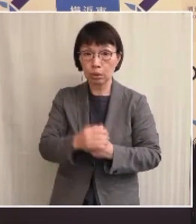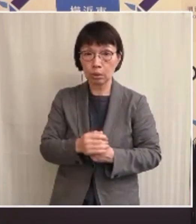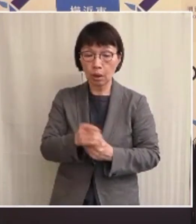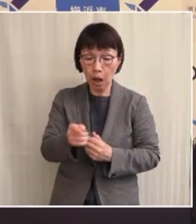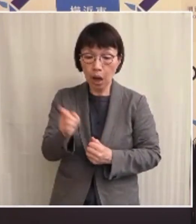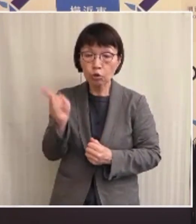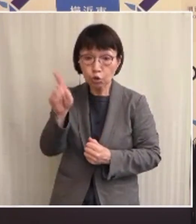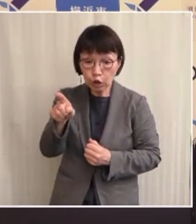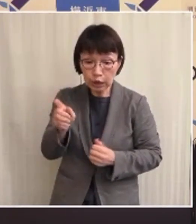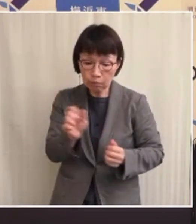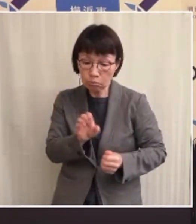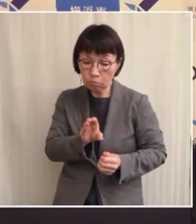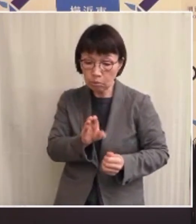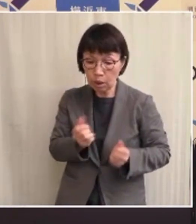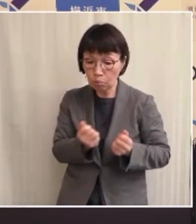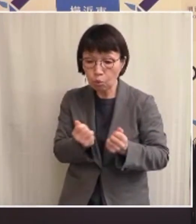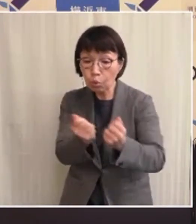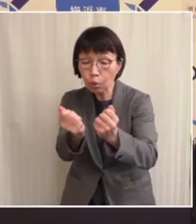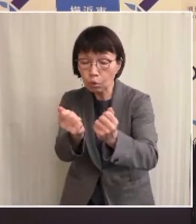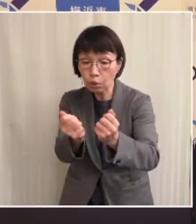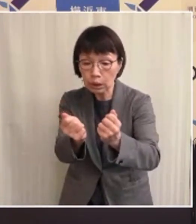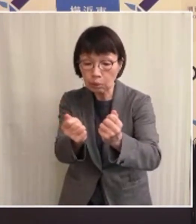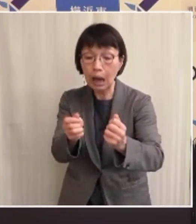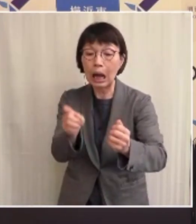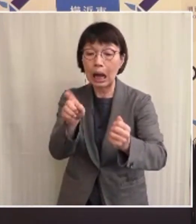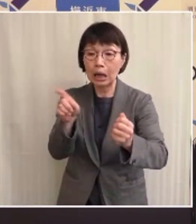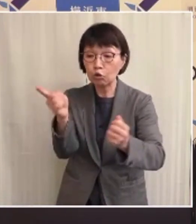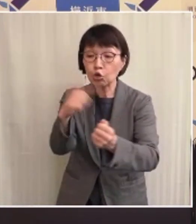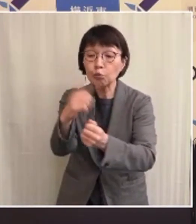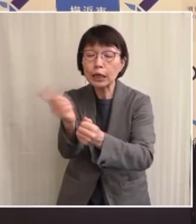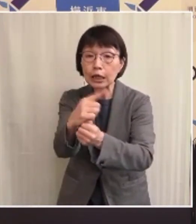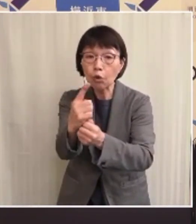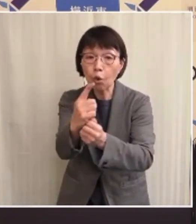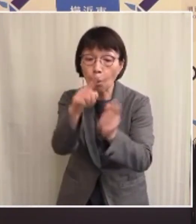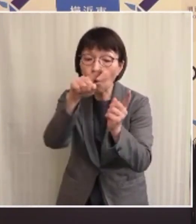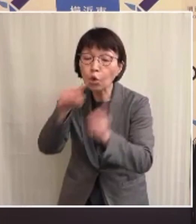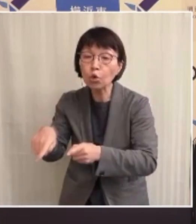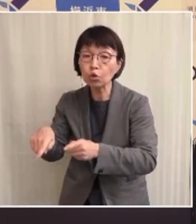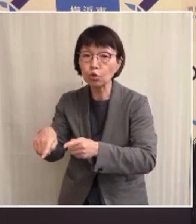てもらうような、仕組みで、これ非常に効果的で、